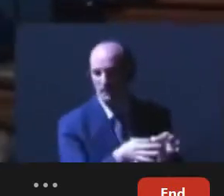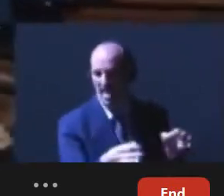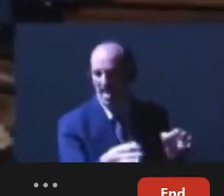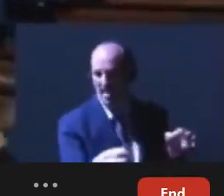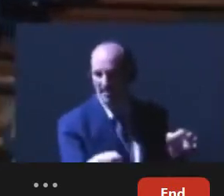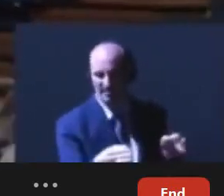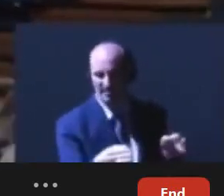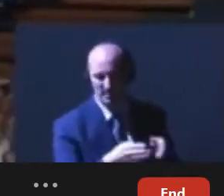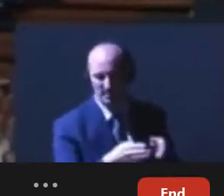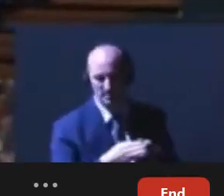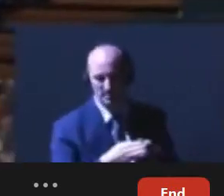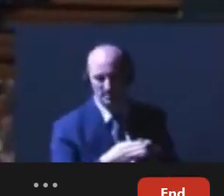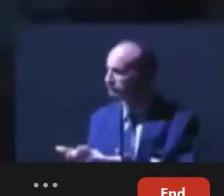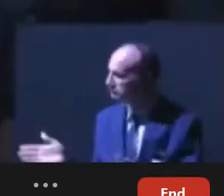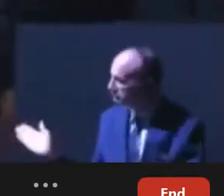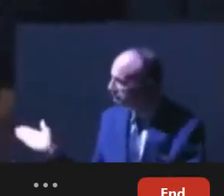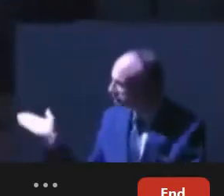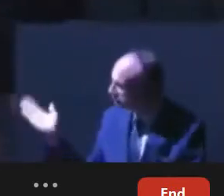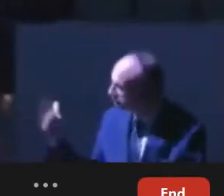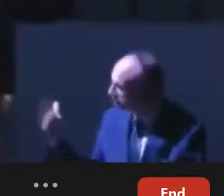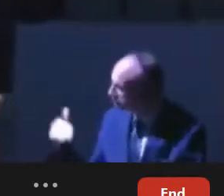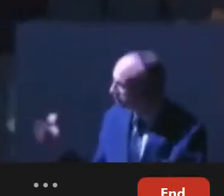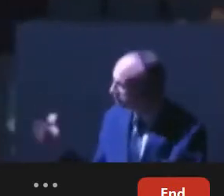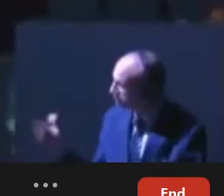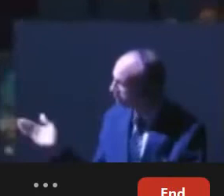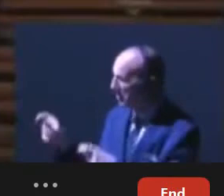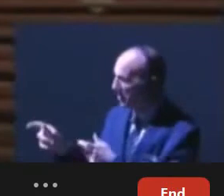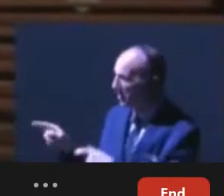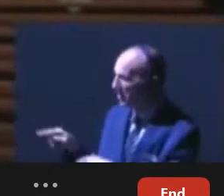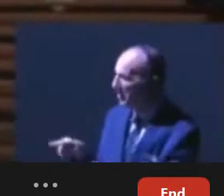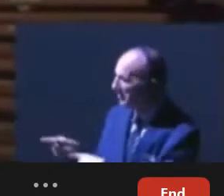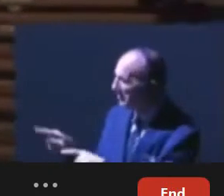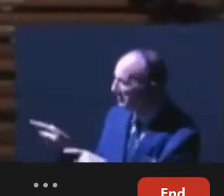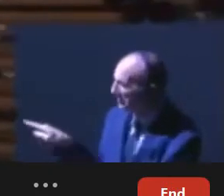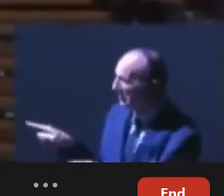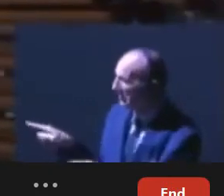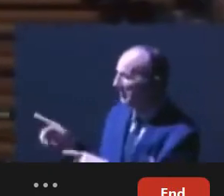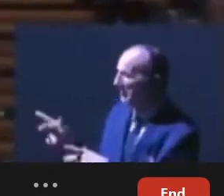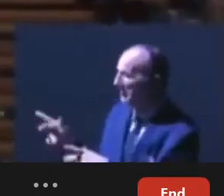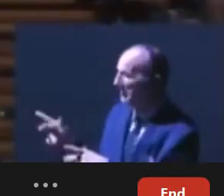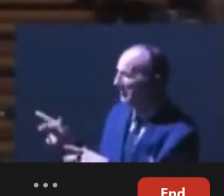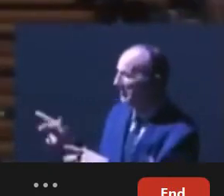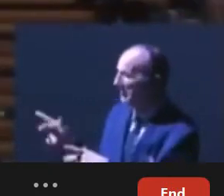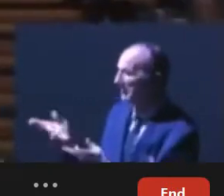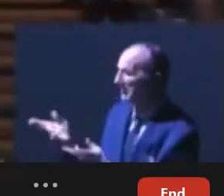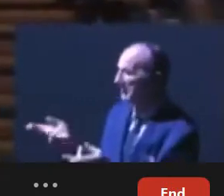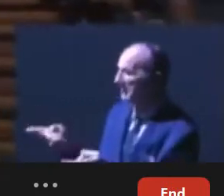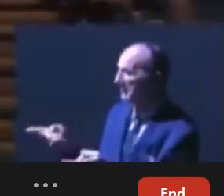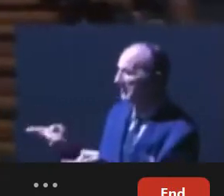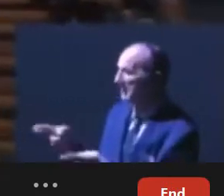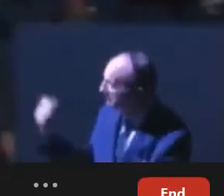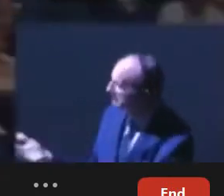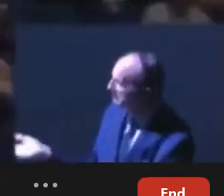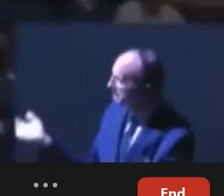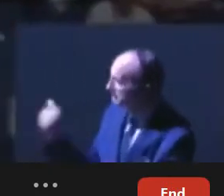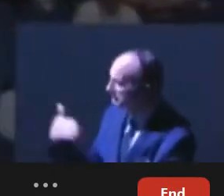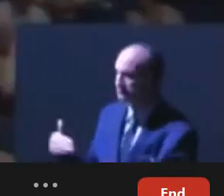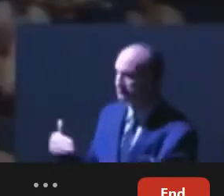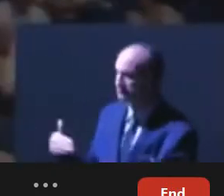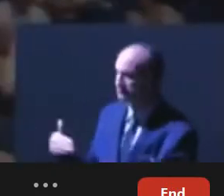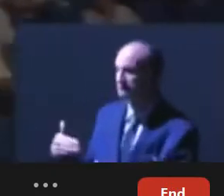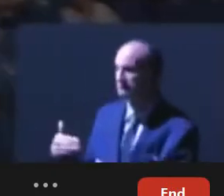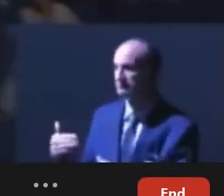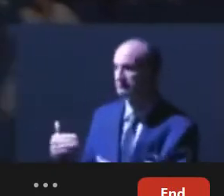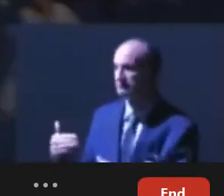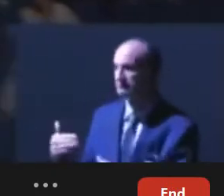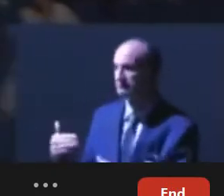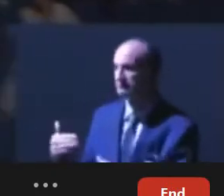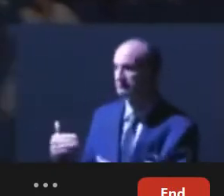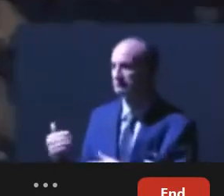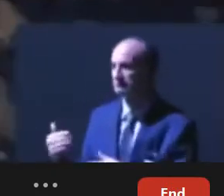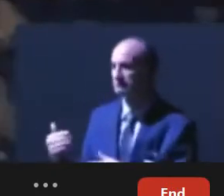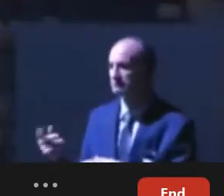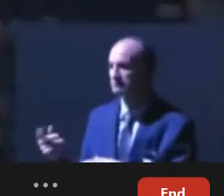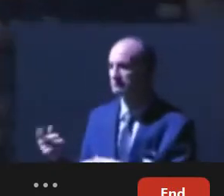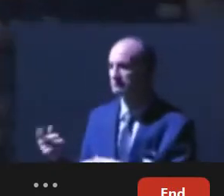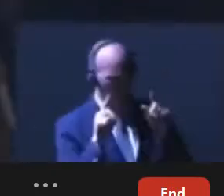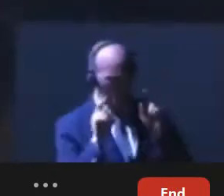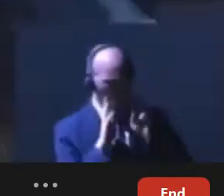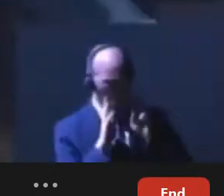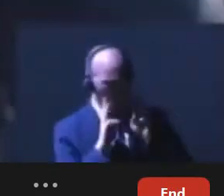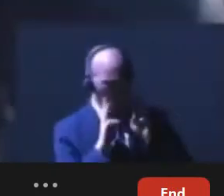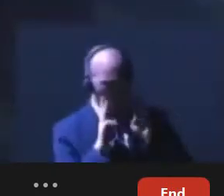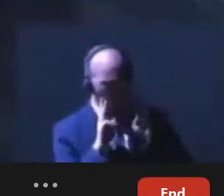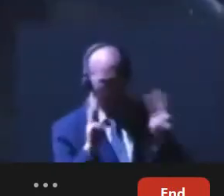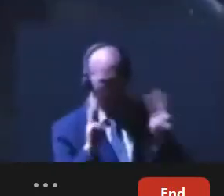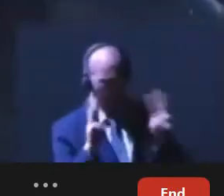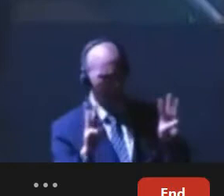có cần đấy, chân của tôi bị mỏi thì mọi người cứ đi đi, tự đi đầu tranh cho tôi nghỉ một chút. Mà họ sẽ bảo là wow, ô đây là máy bay của ông